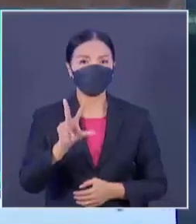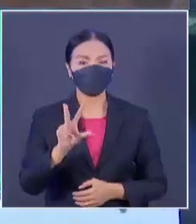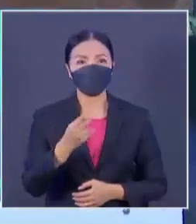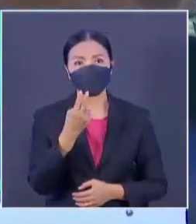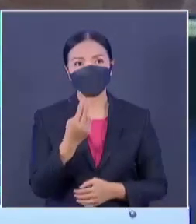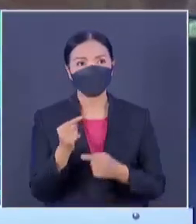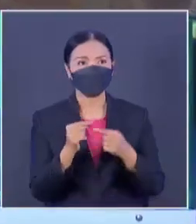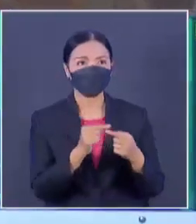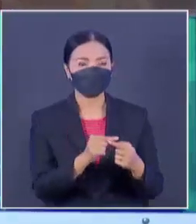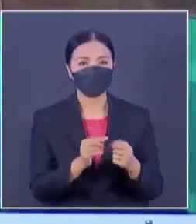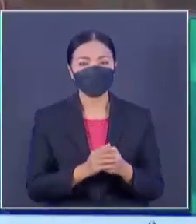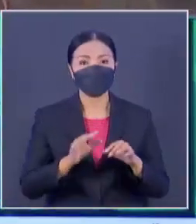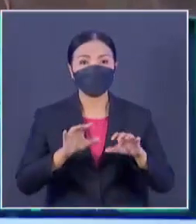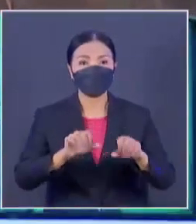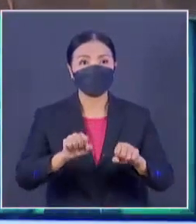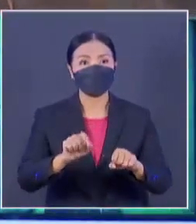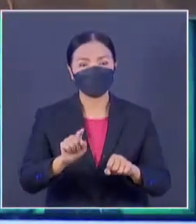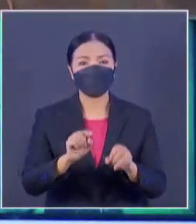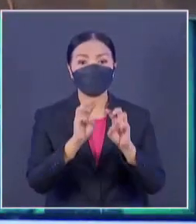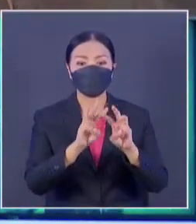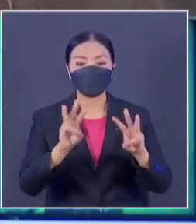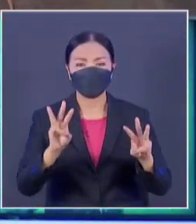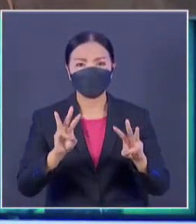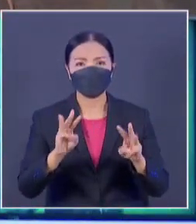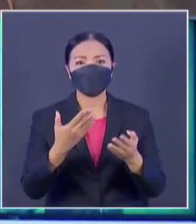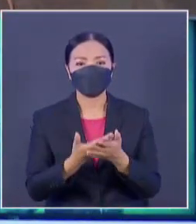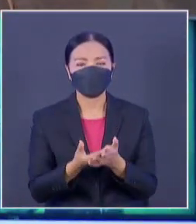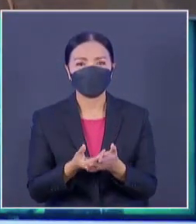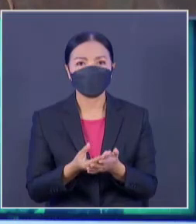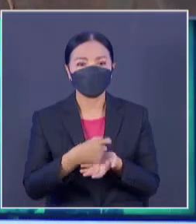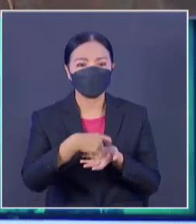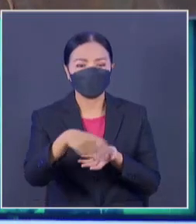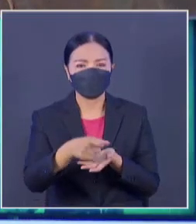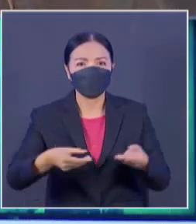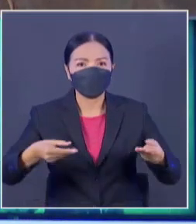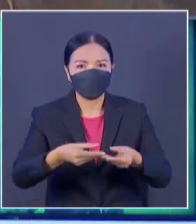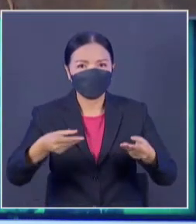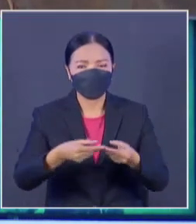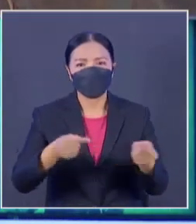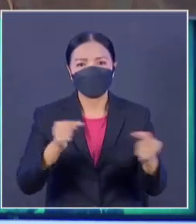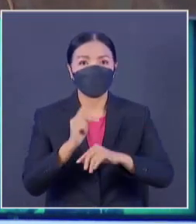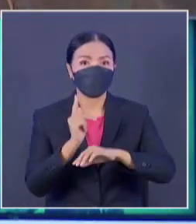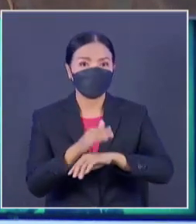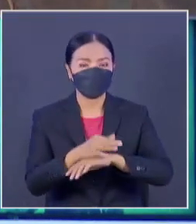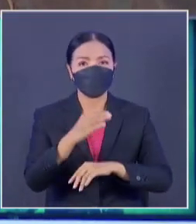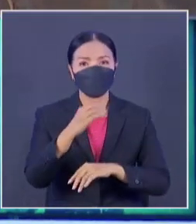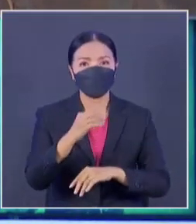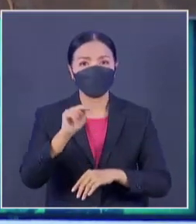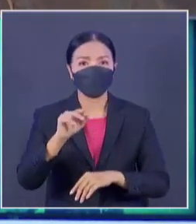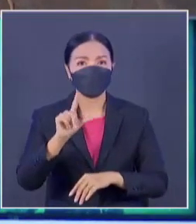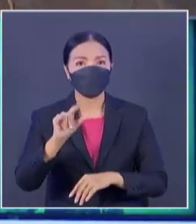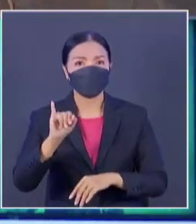ไปติดตามการบุกจับกลุ่มเว็บไซต์พนันออนไลน์นะครับอย่างที่พี่บ๊อบเกริ่นเอาไว้ว่ารายได้ต่อวันเนี่ยโอ้เป็น